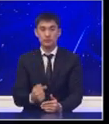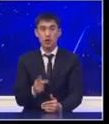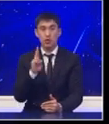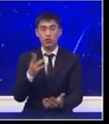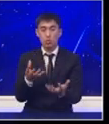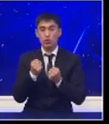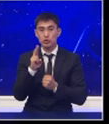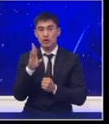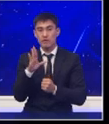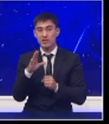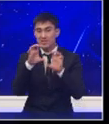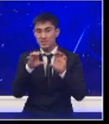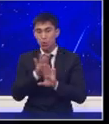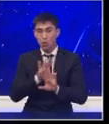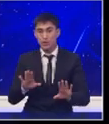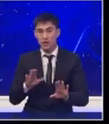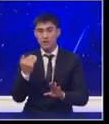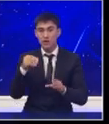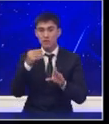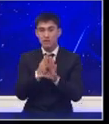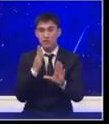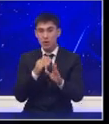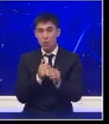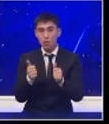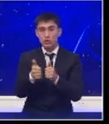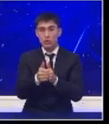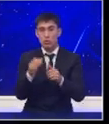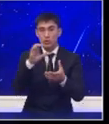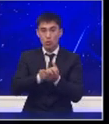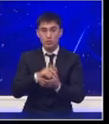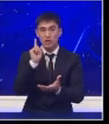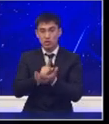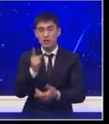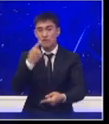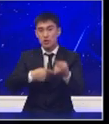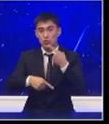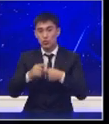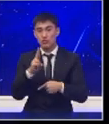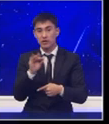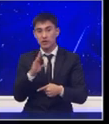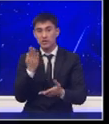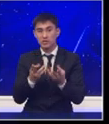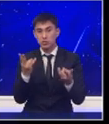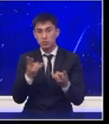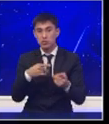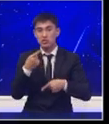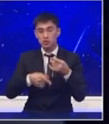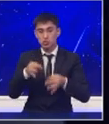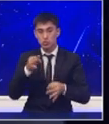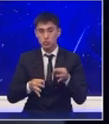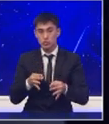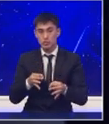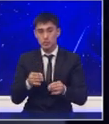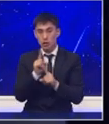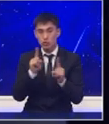кто получил квартиры незаконно, в его очереди по знакомству должны вернуть квартиры, если понадобится, через суд, на